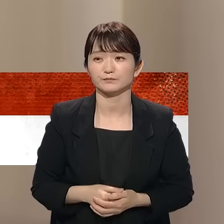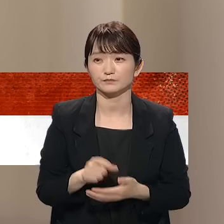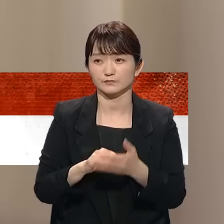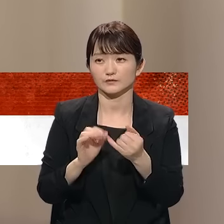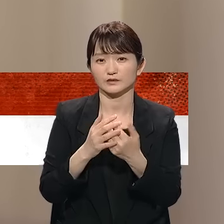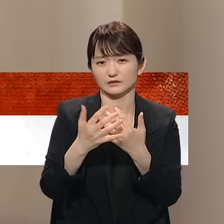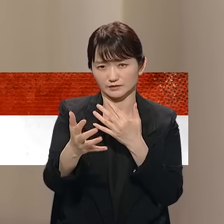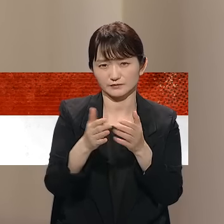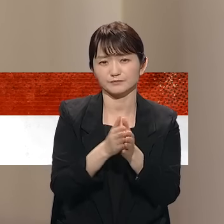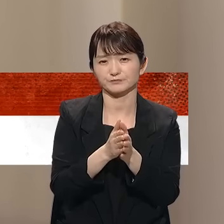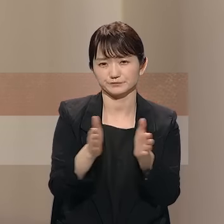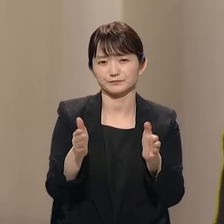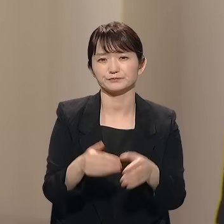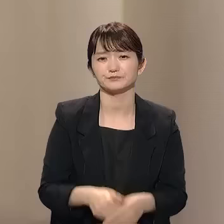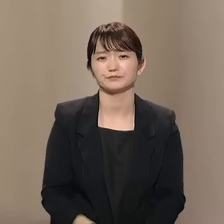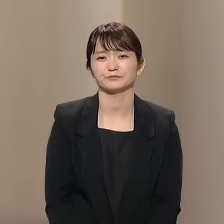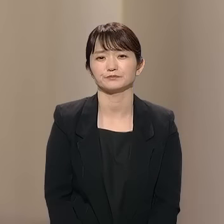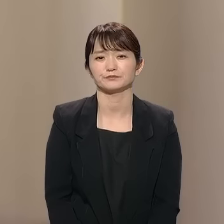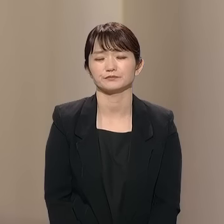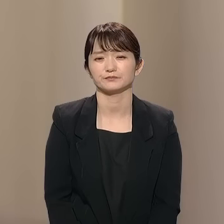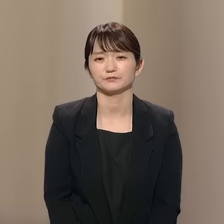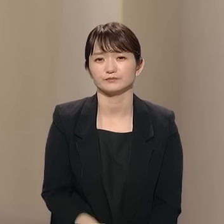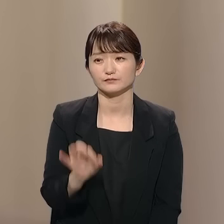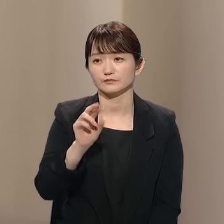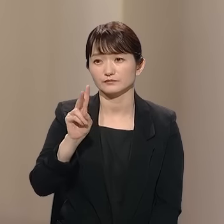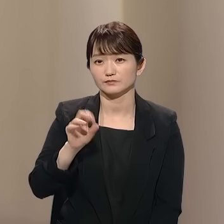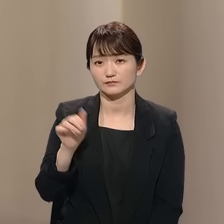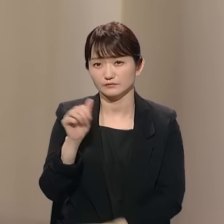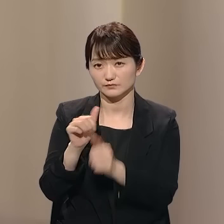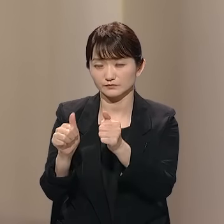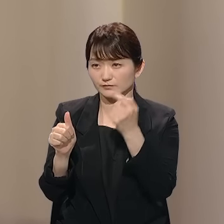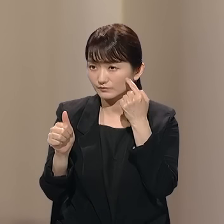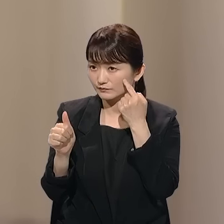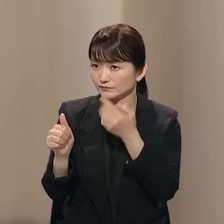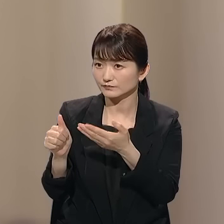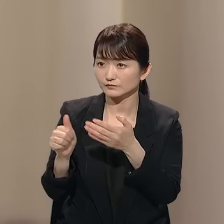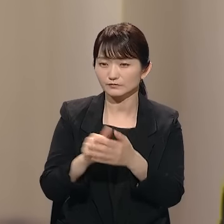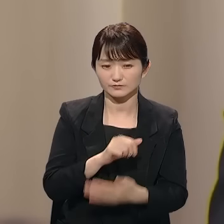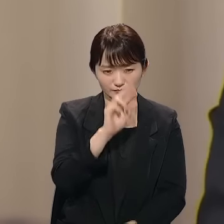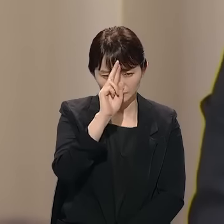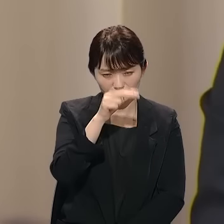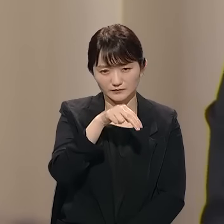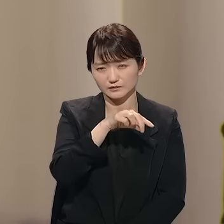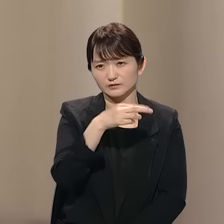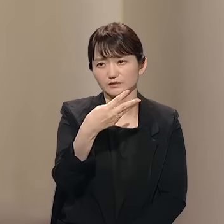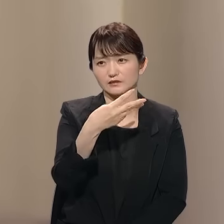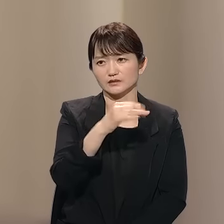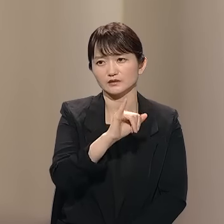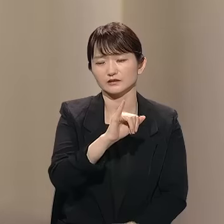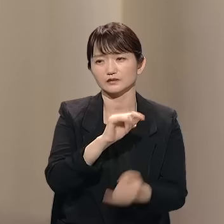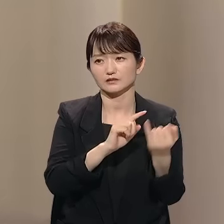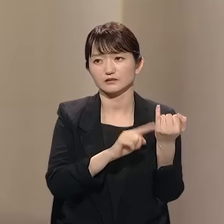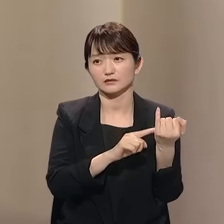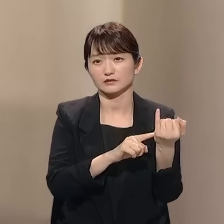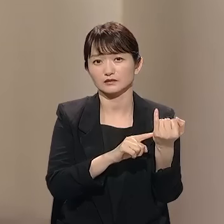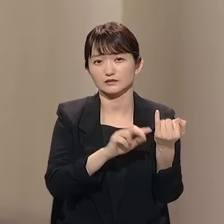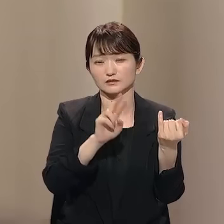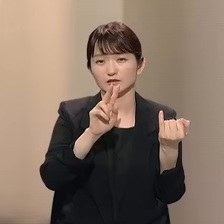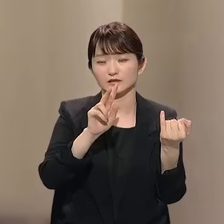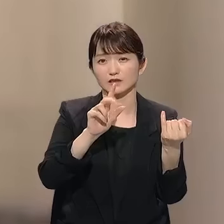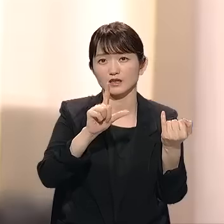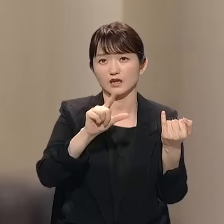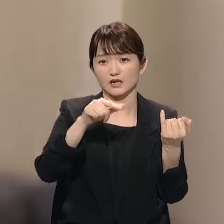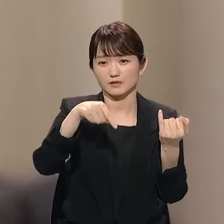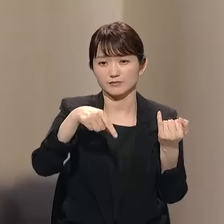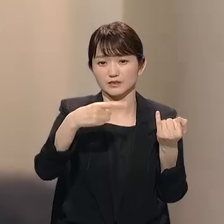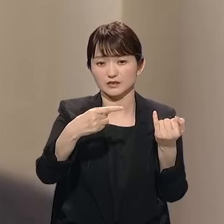시작을 한 거예요. 자, 양 변호사님, 박세리 씨가 LPGA에서만 우승할 때도 운 적은 별로 기억이 안 나는데